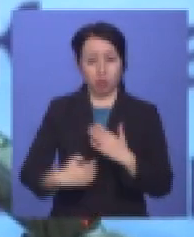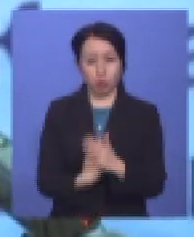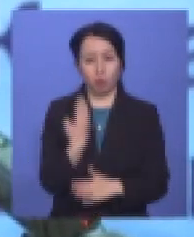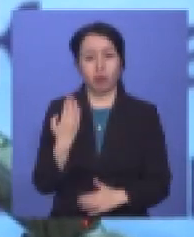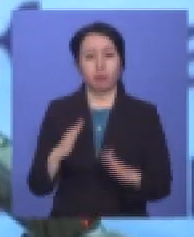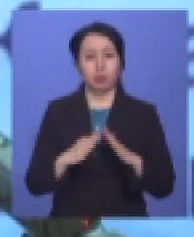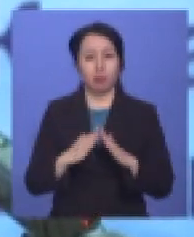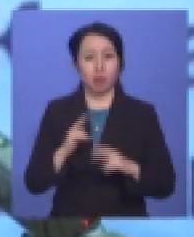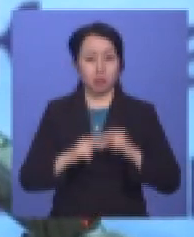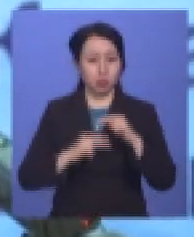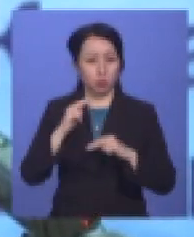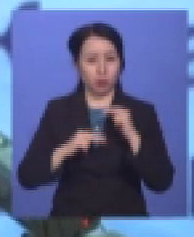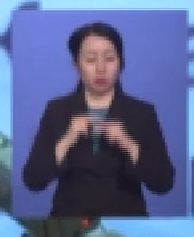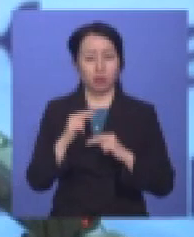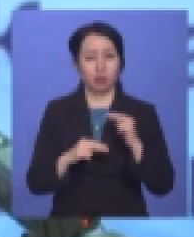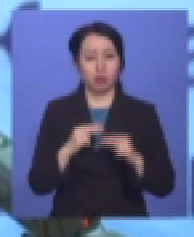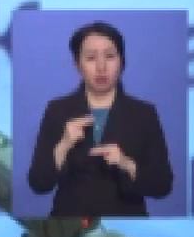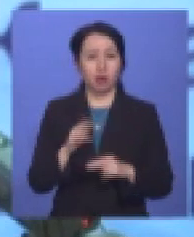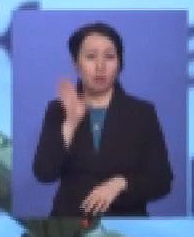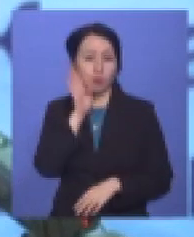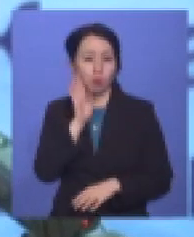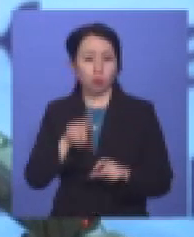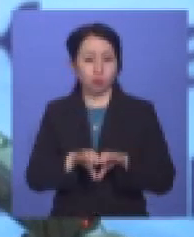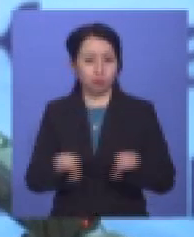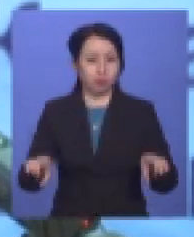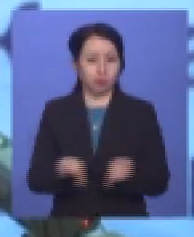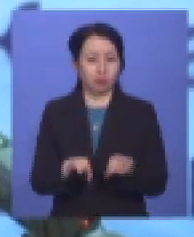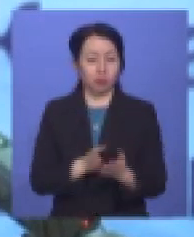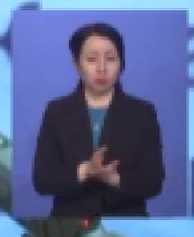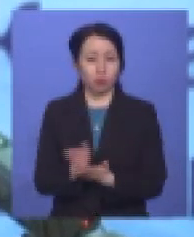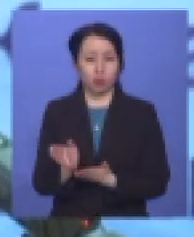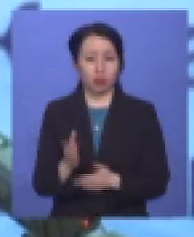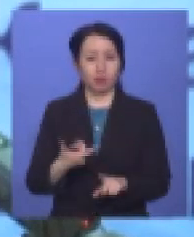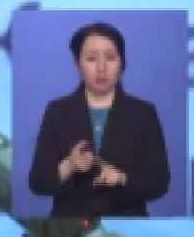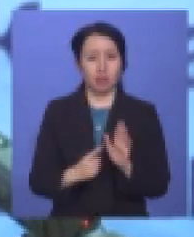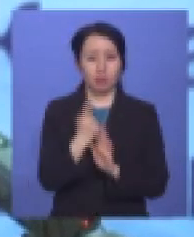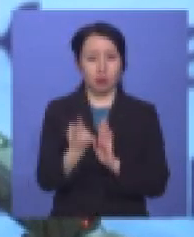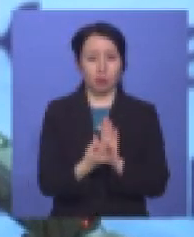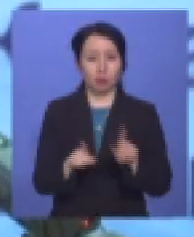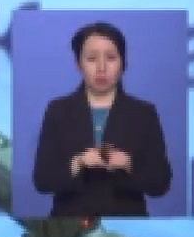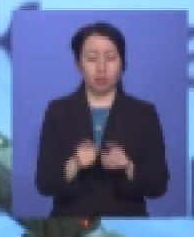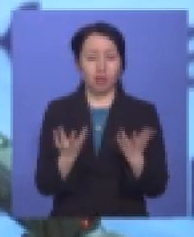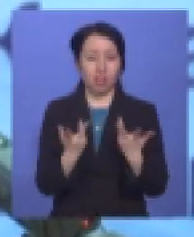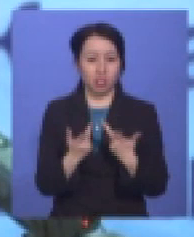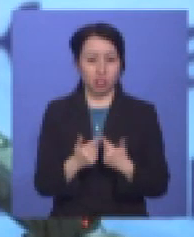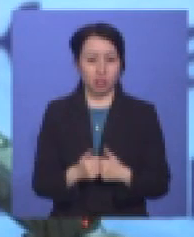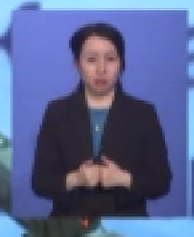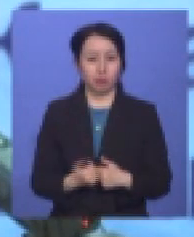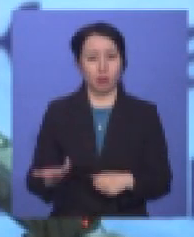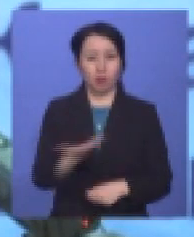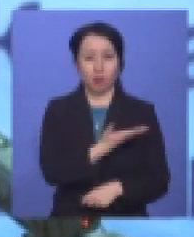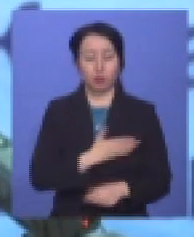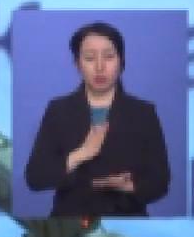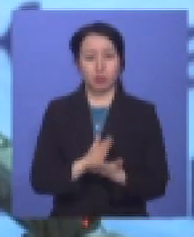пора строить, воду проводить туда. Все эти вопросы надо тоже потихоньку решать. У нас в